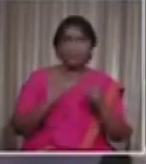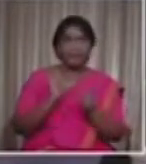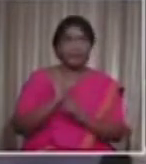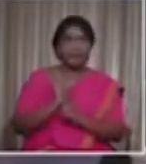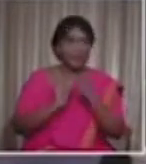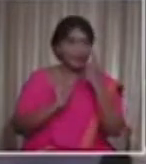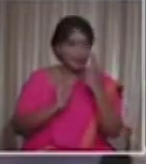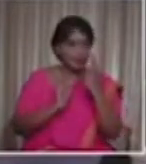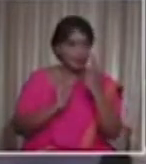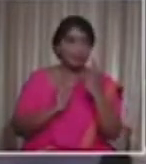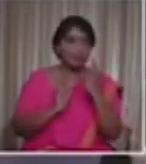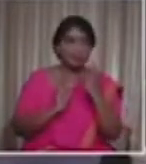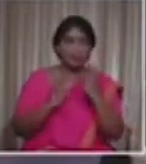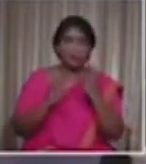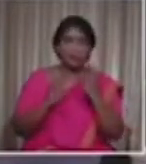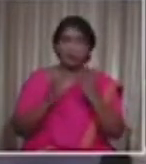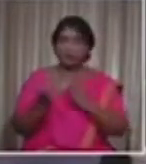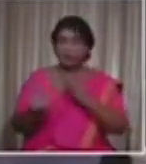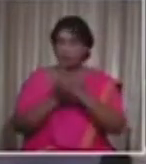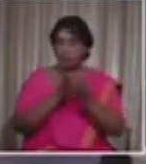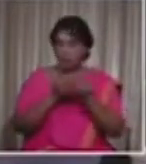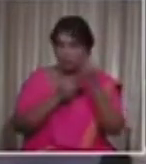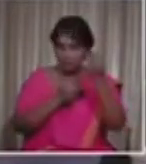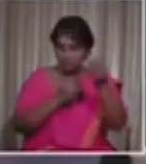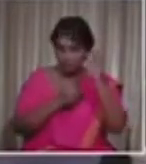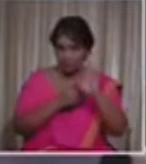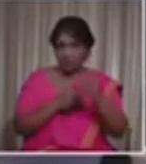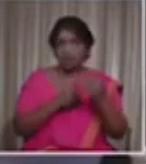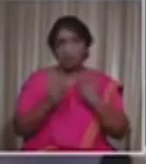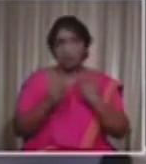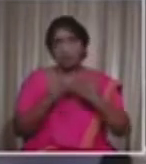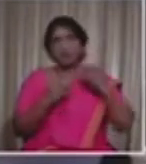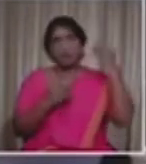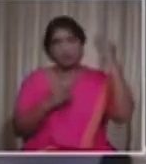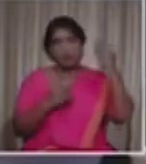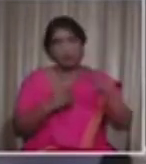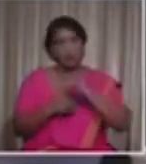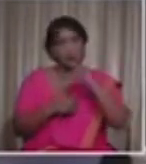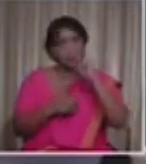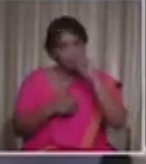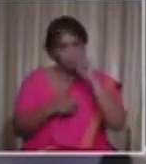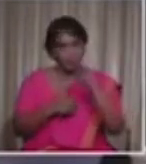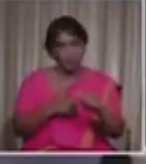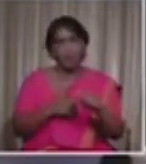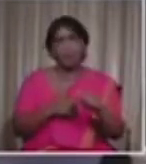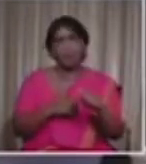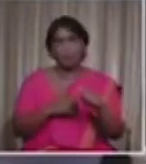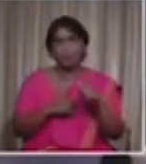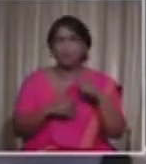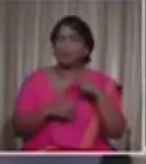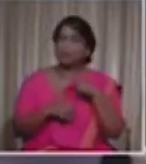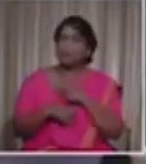ලීටරයක සහනාදර දෙනවා වගේම අපි අනාගතයේ ඇත්ත වශයෙන්ම මේ